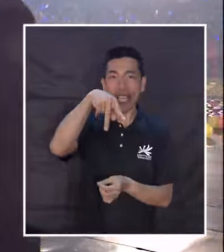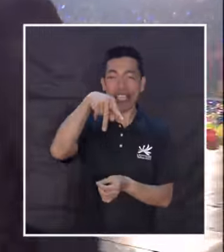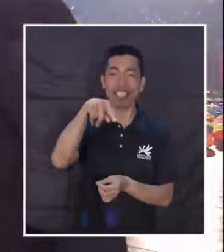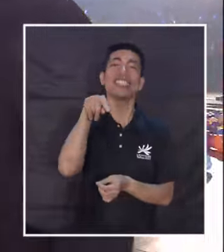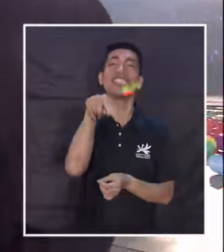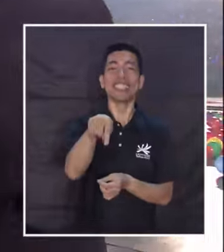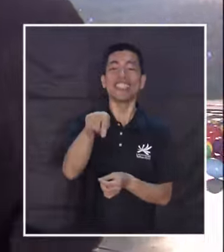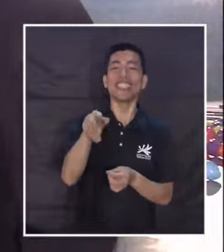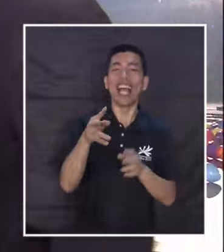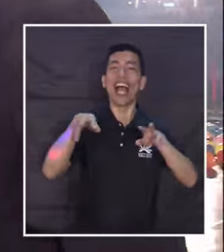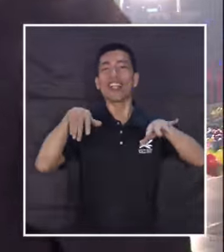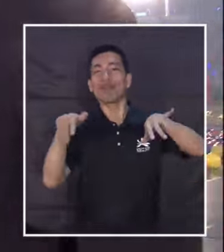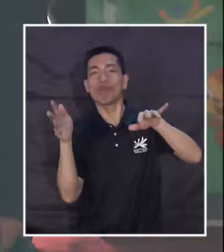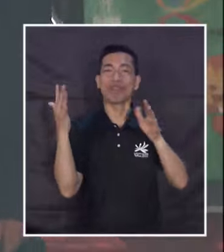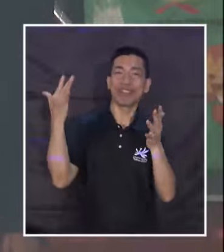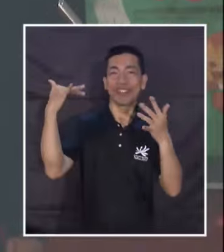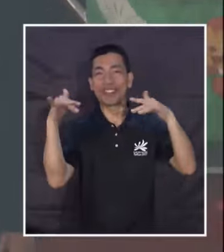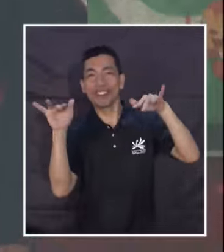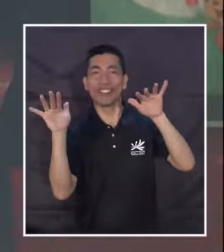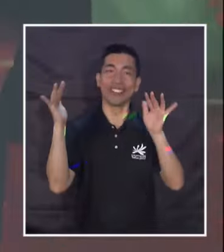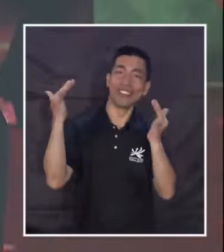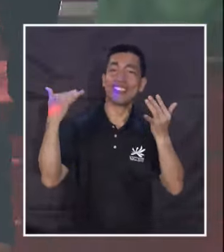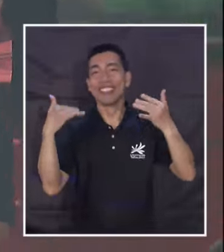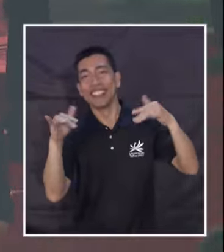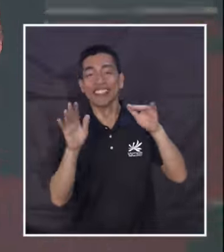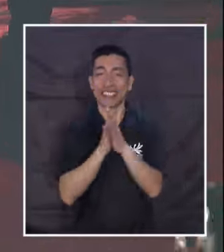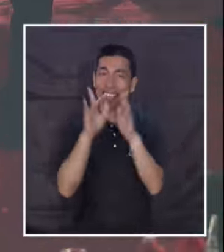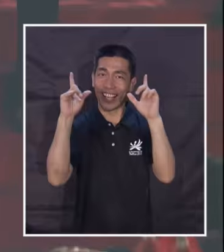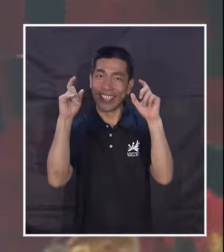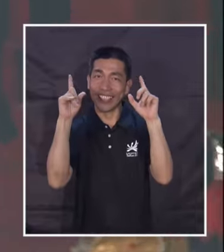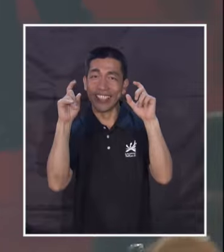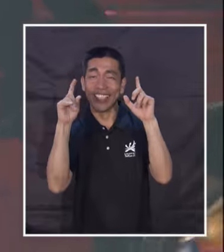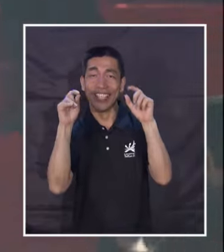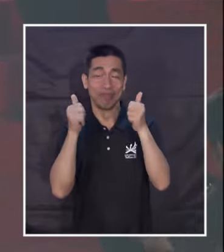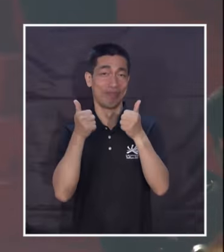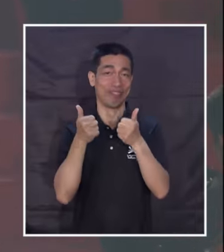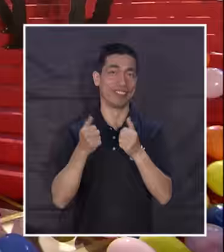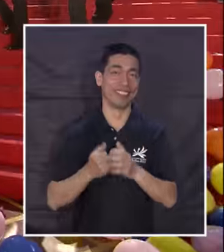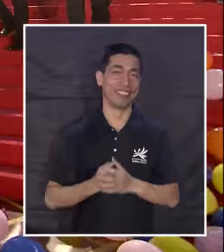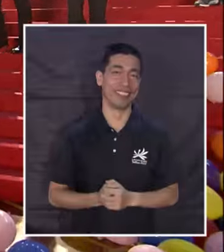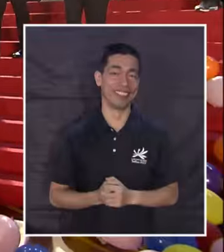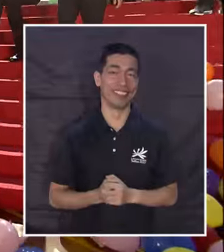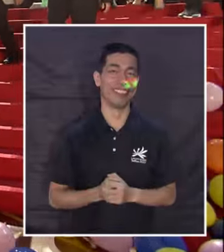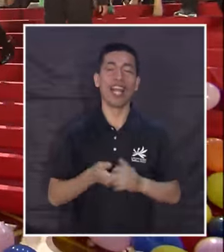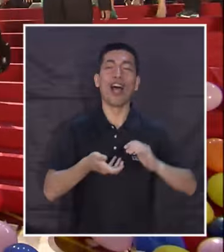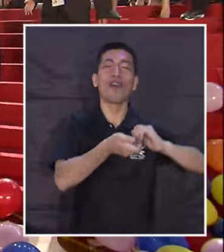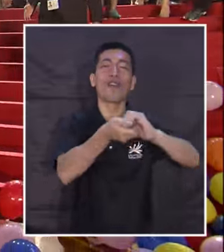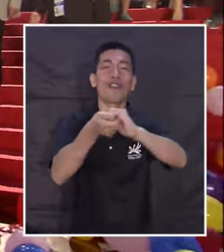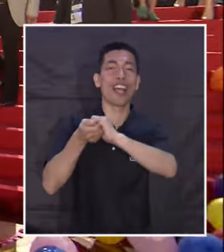场中可爱的跳起舞来，还有拍照做我们的交流。